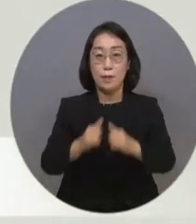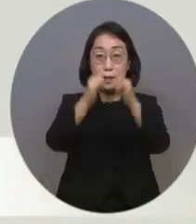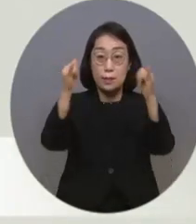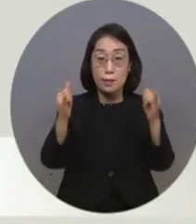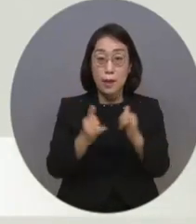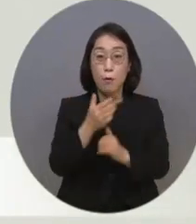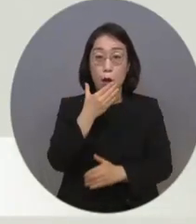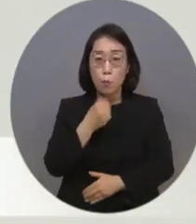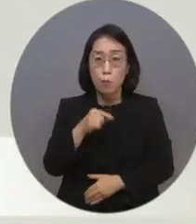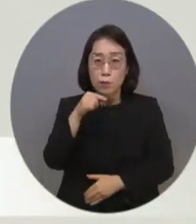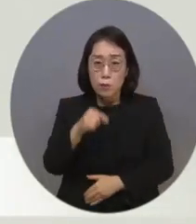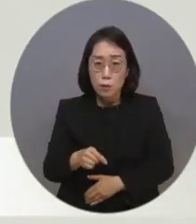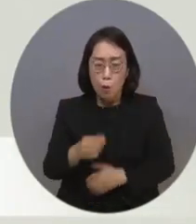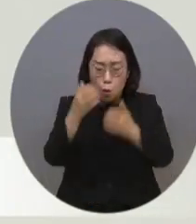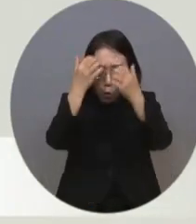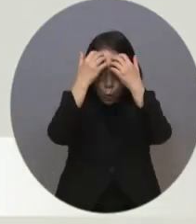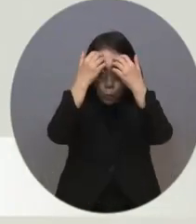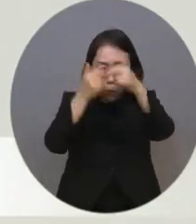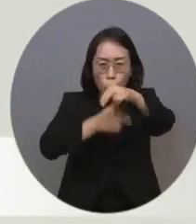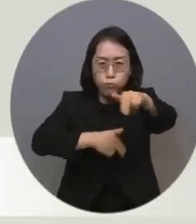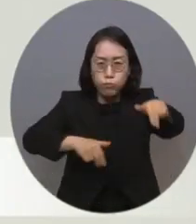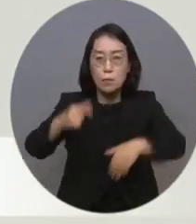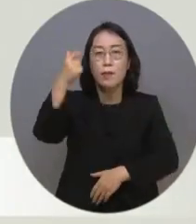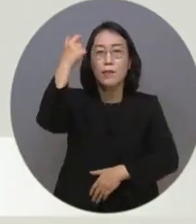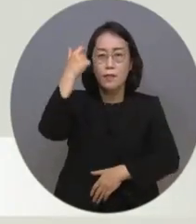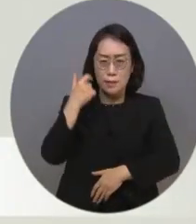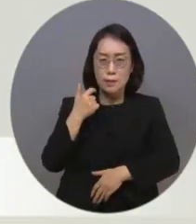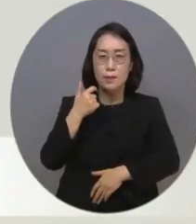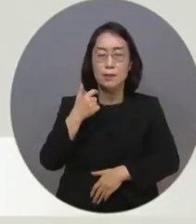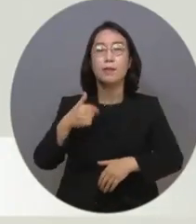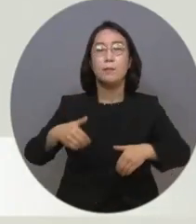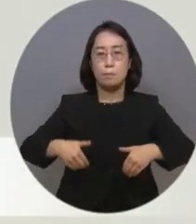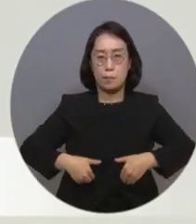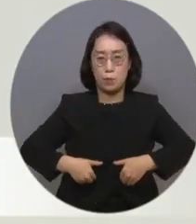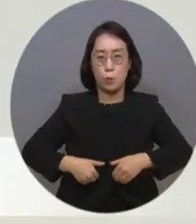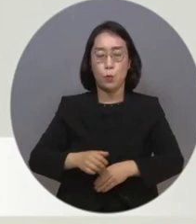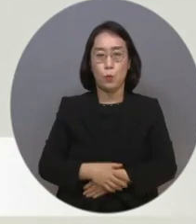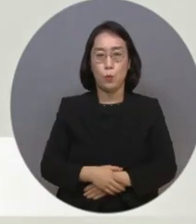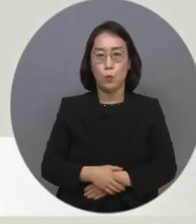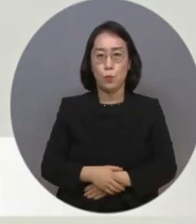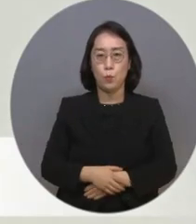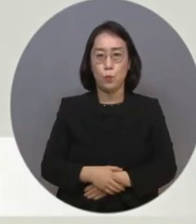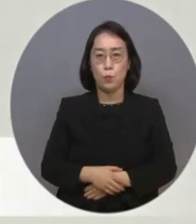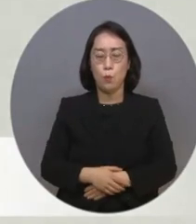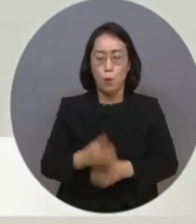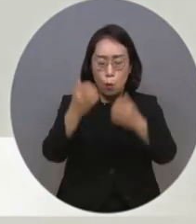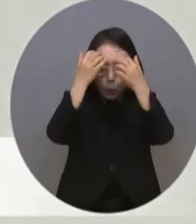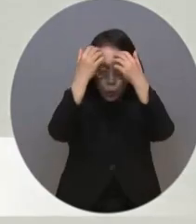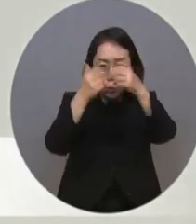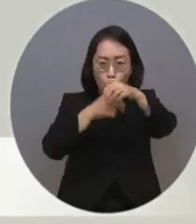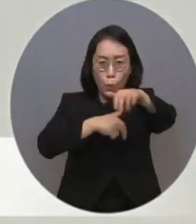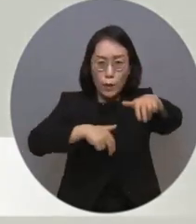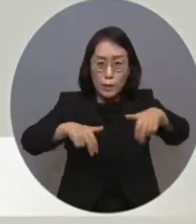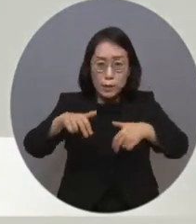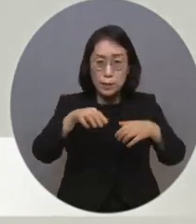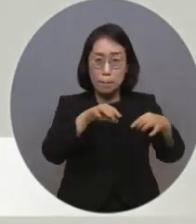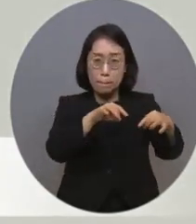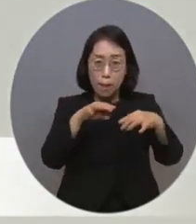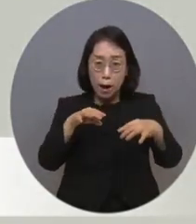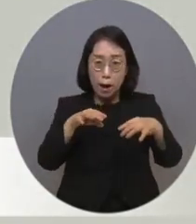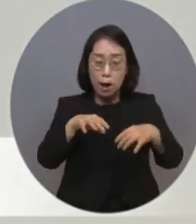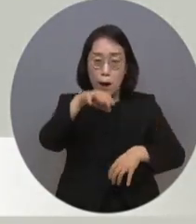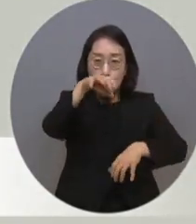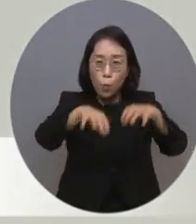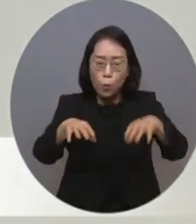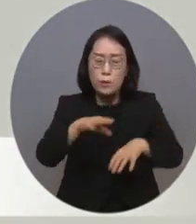사회복지는 고통의 인식에서 시작된다고 믿고 있습니다. 고통의 인식은